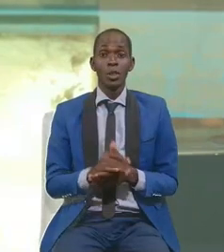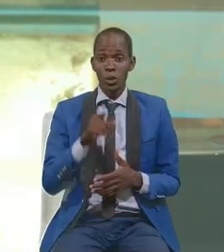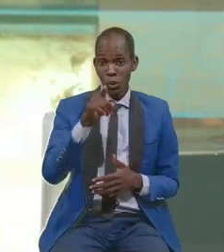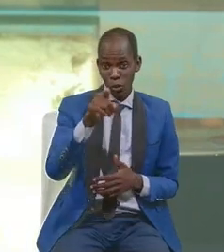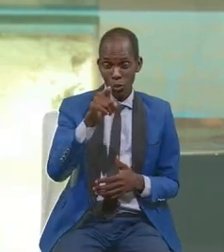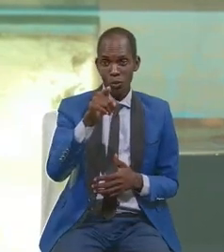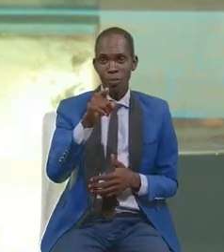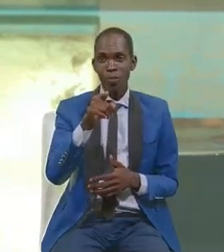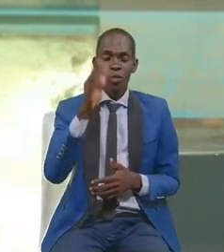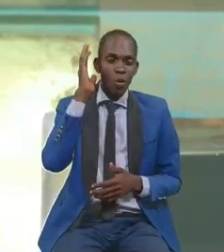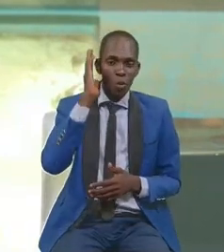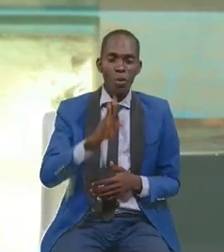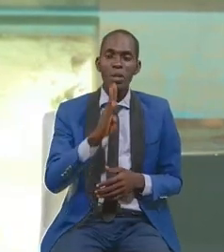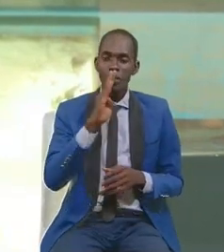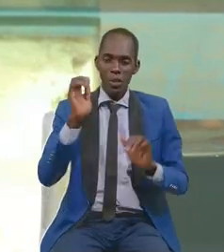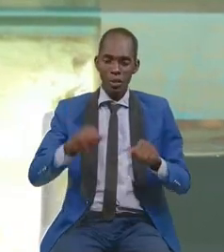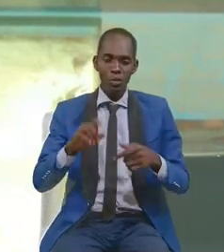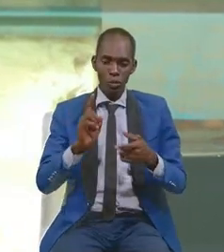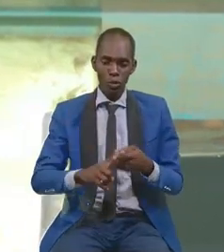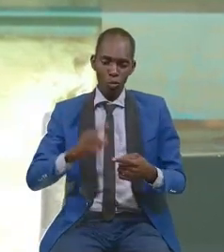Vous serez